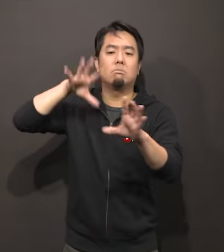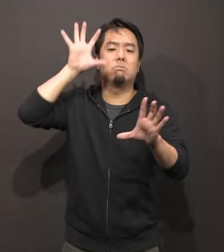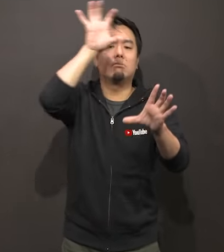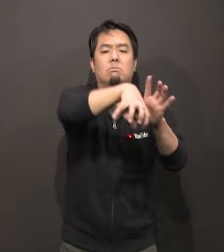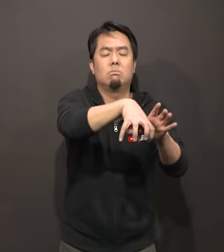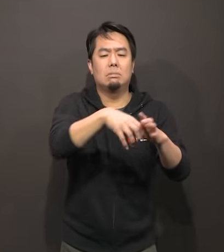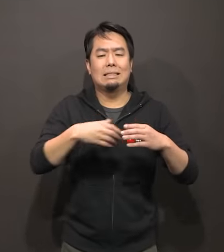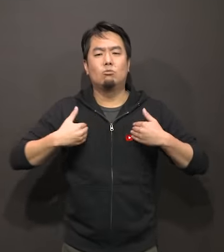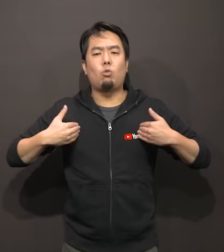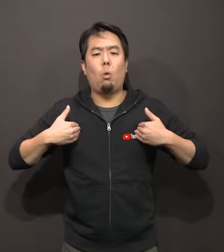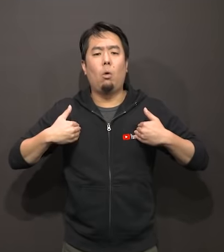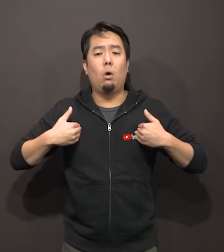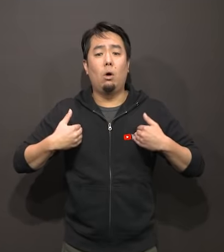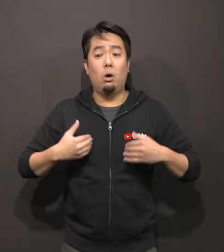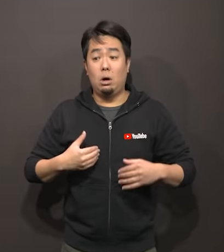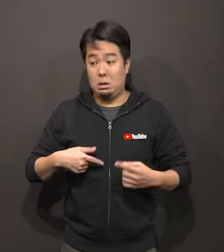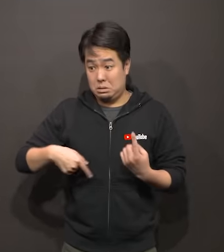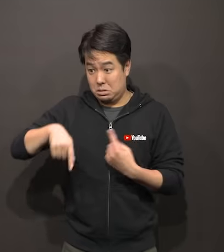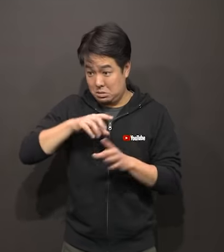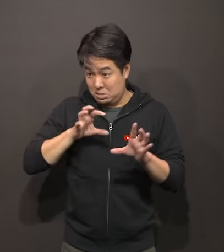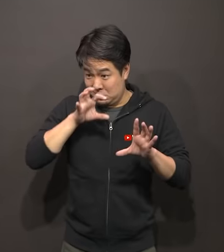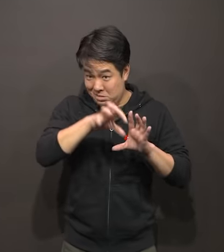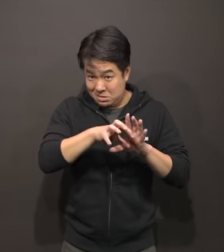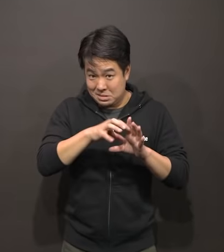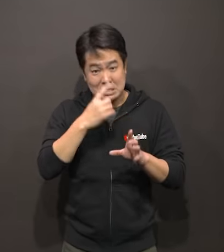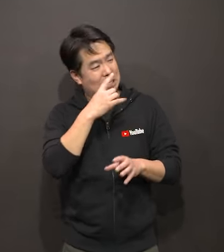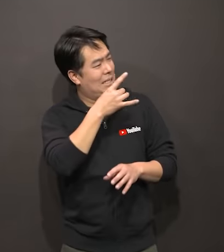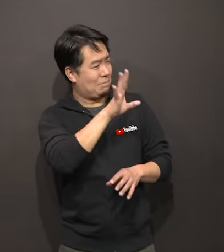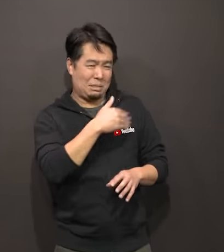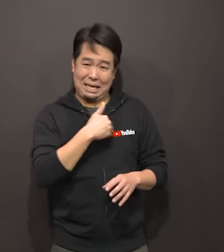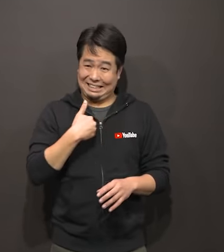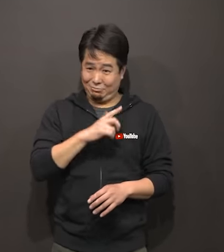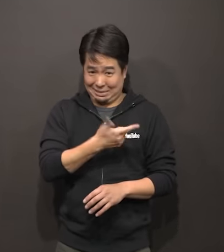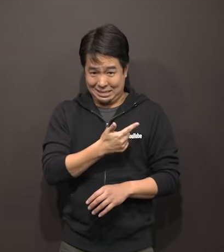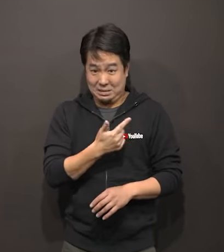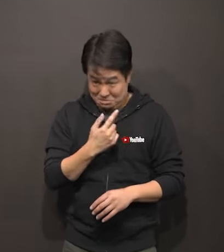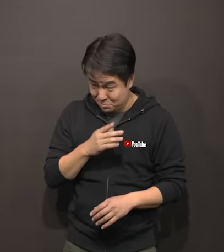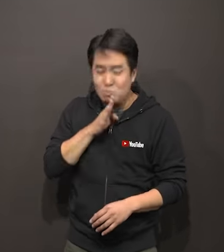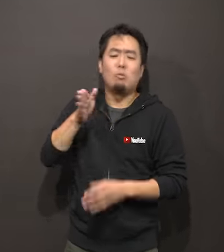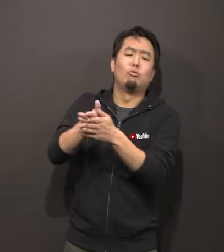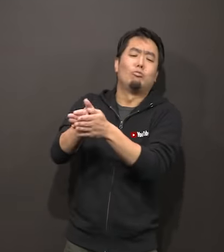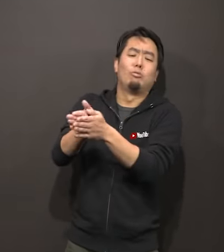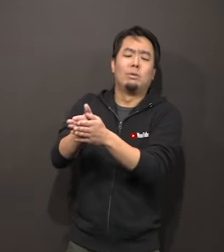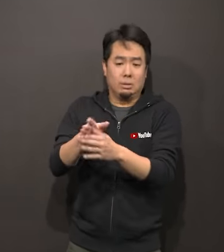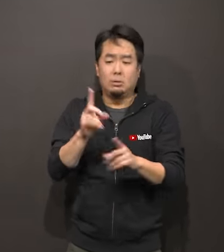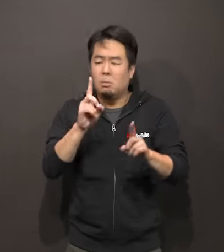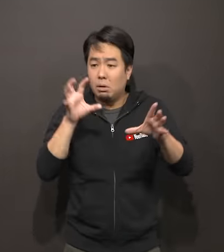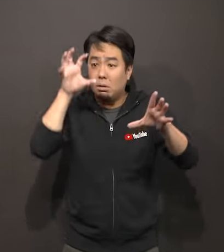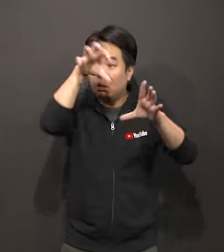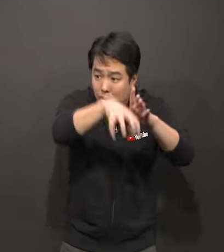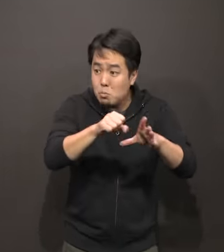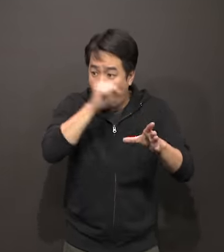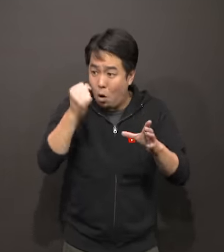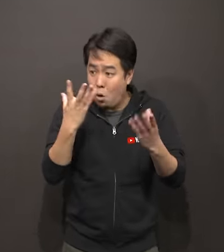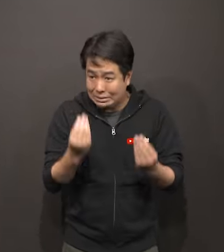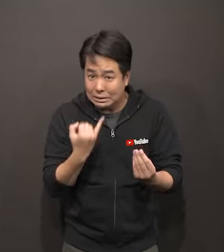1回転ひねってシュート オーケーオーケー オーケーオーケー いやこれ多分ユータで一発やぞ うん 本当 ユータ頼むわ